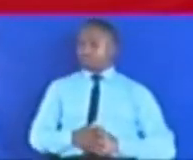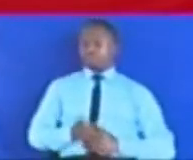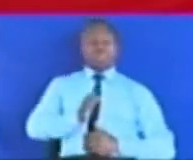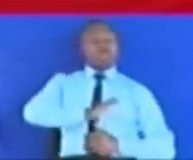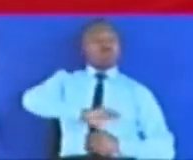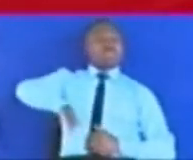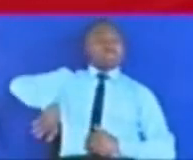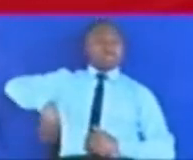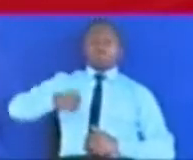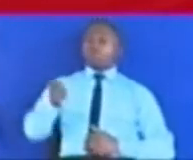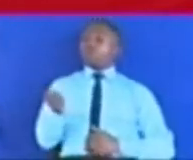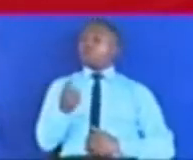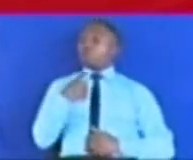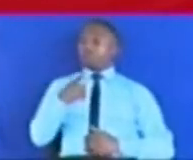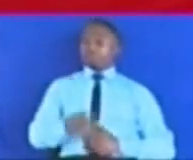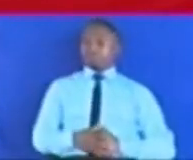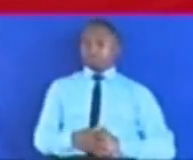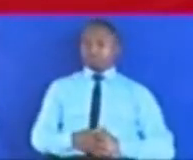Wizi wa dawa.